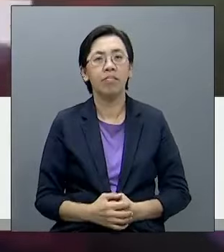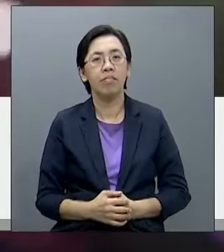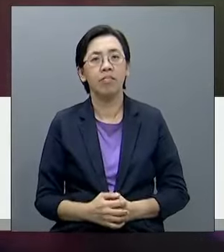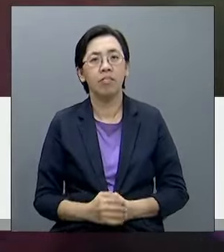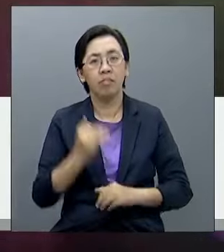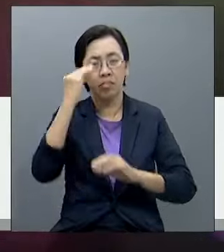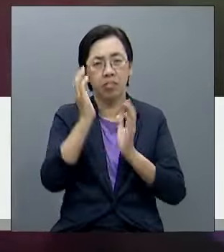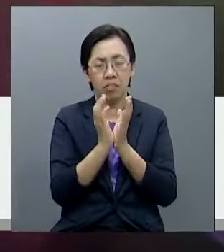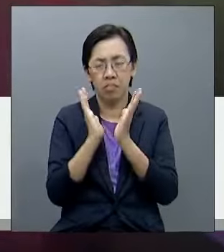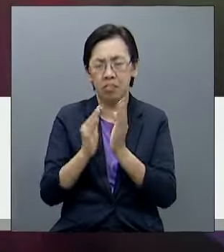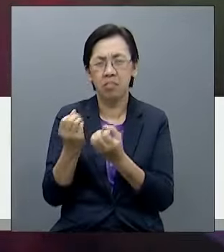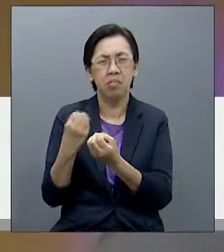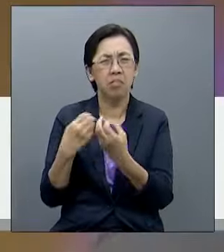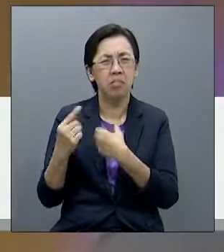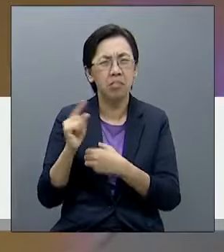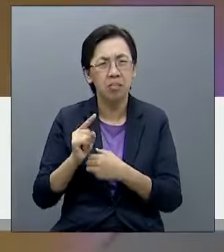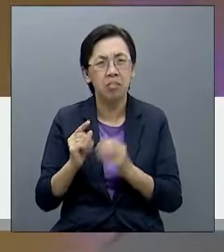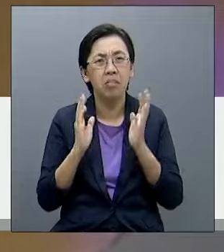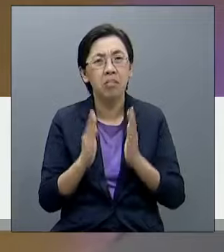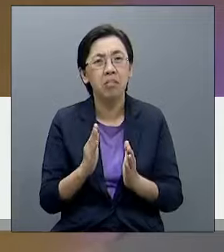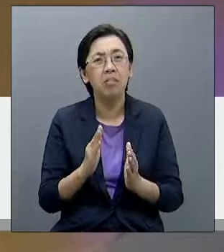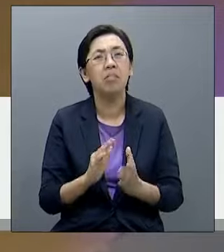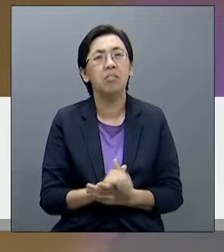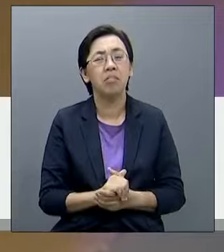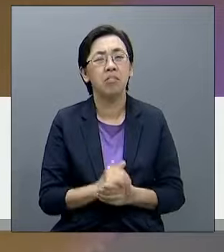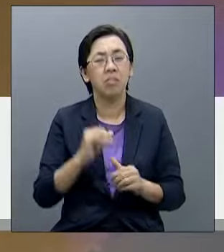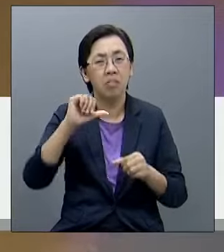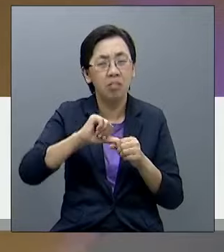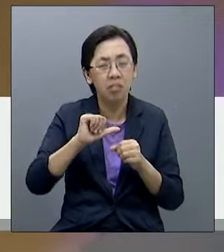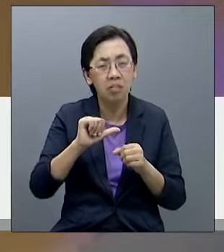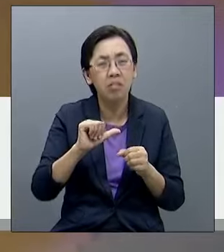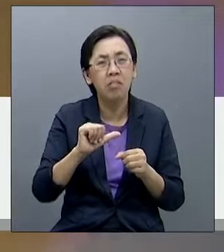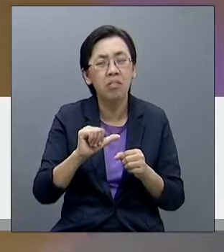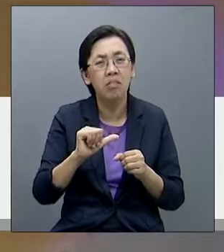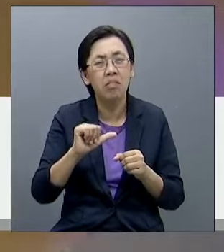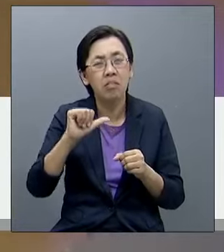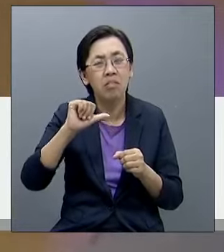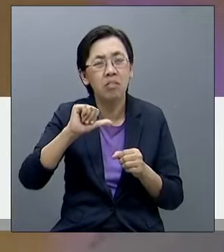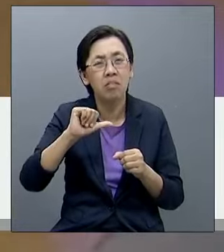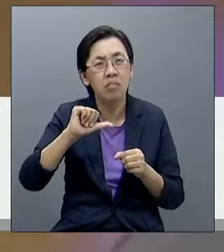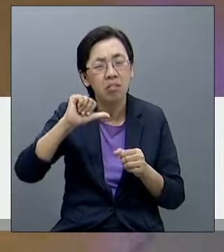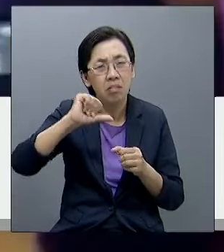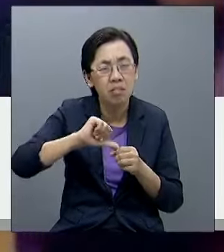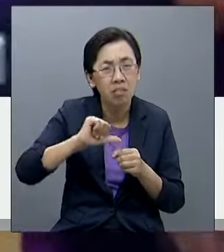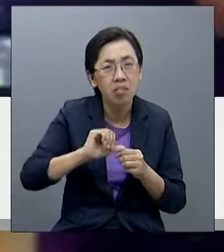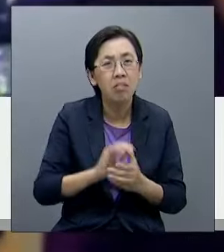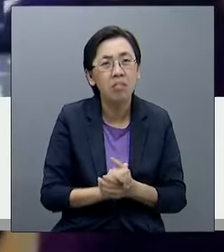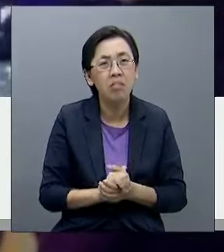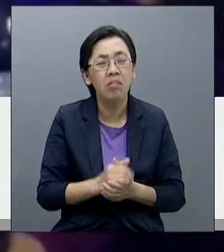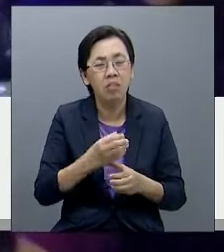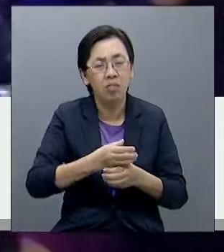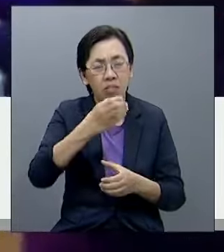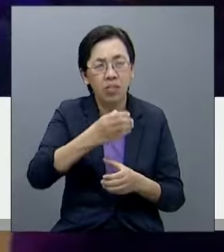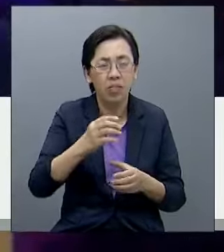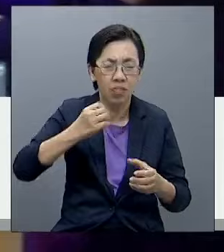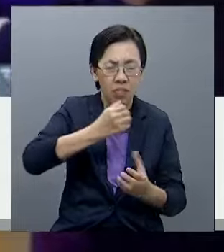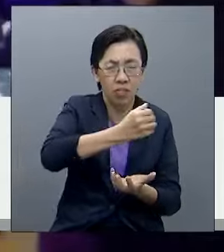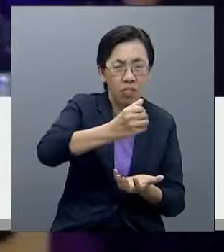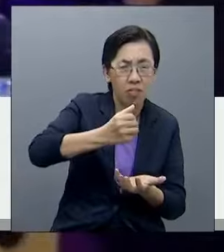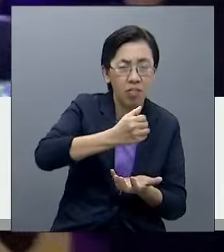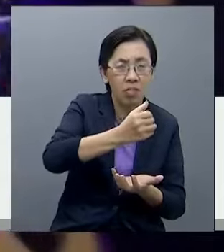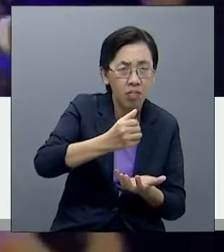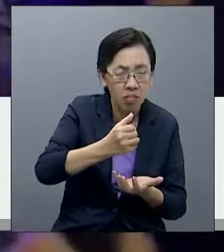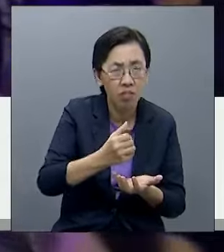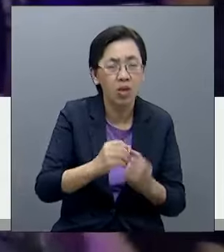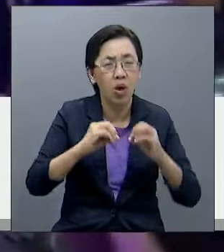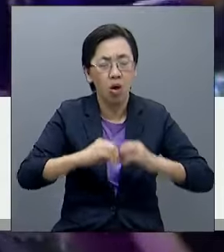รับการร้องเรียนว่ามีคนนำเอาก๊าซไนตรัสออกไซด์ที่ใช้ผลักดันวิปปิ้งครีมและใช้บรรจุถุงลมนิรภัยรถย